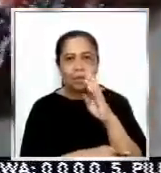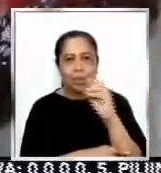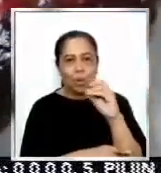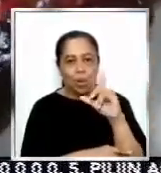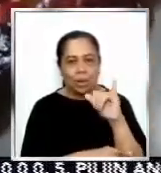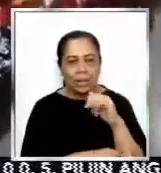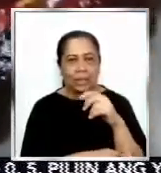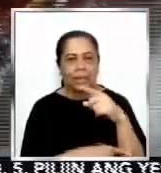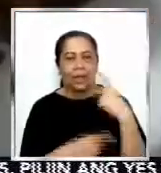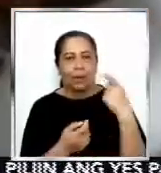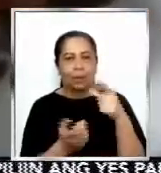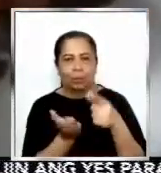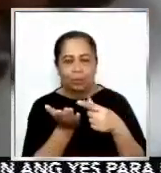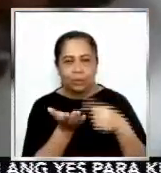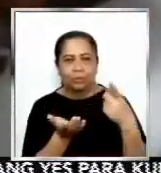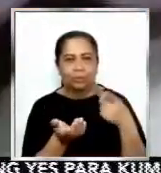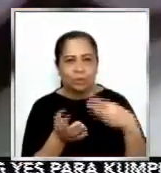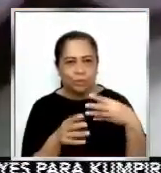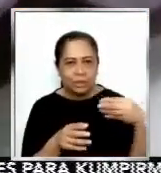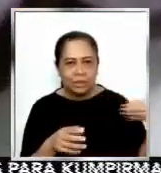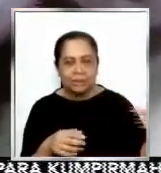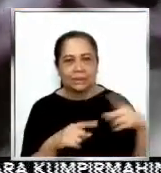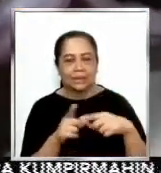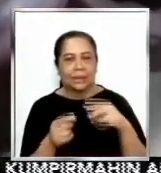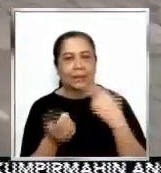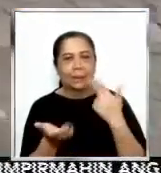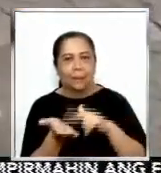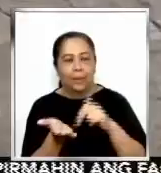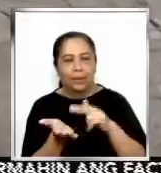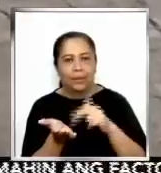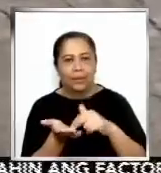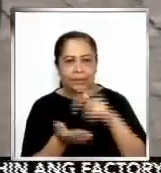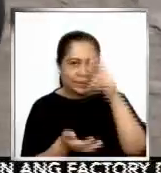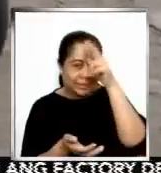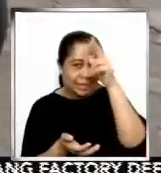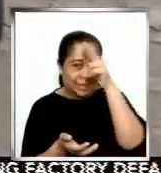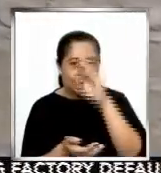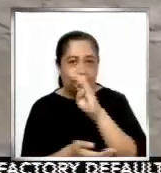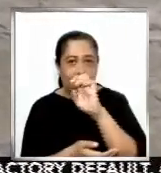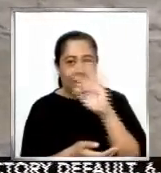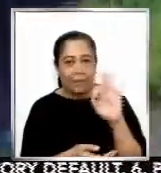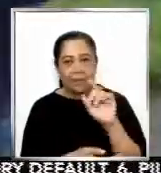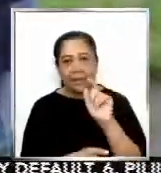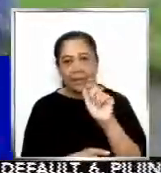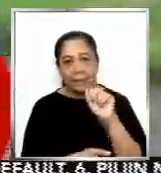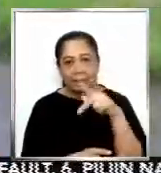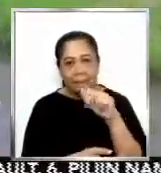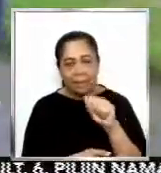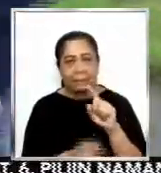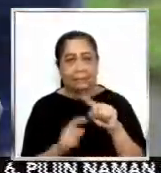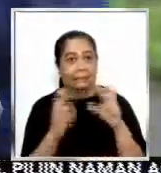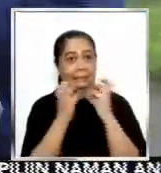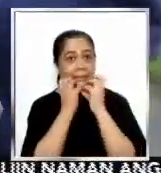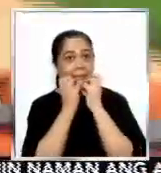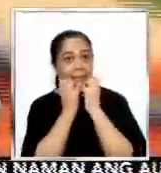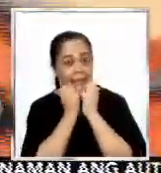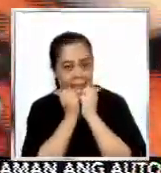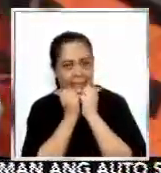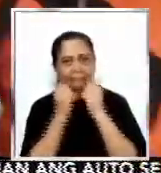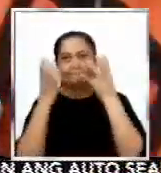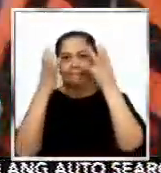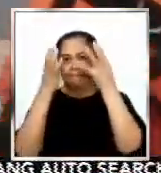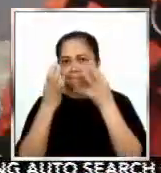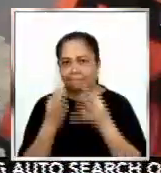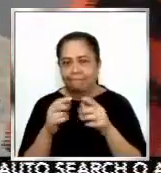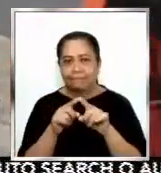pusit, barbecue, butter chicken at beef tapa. At para raw makatipid, nagpa siya si Chin na